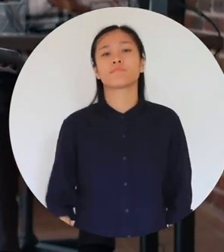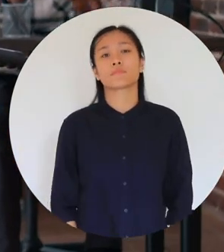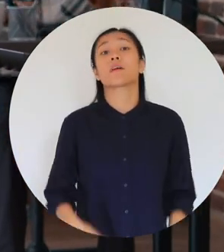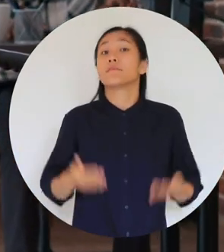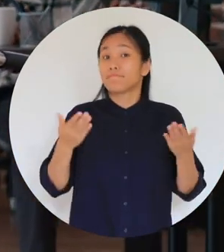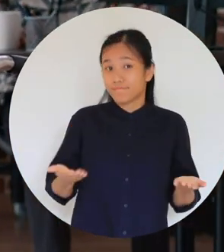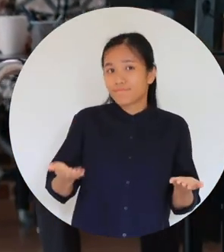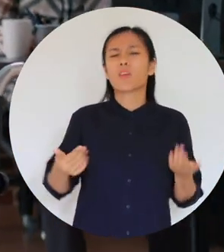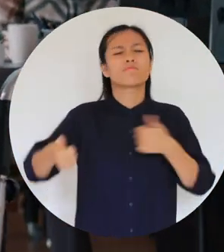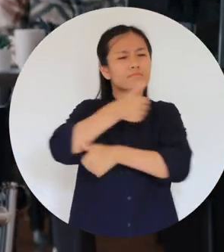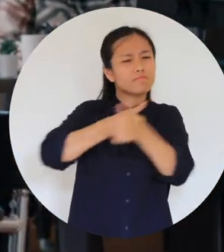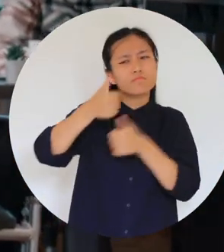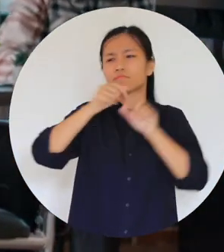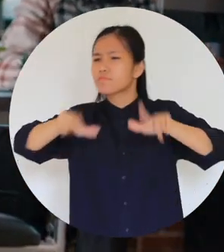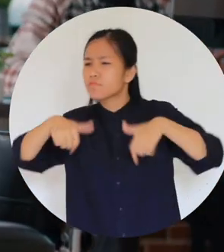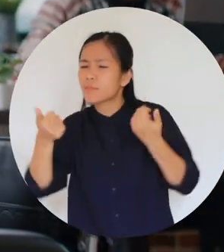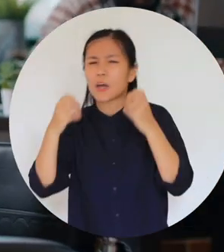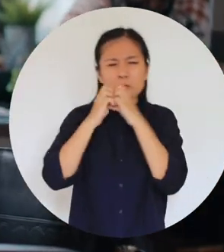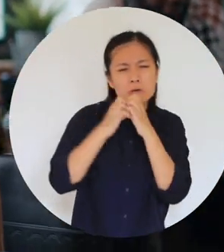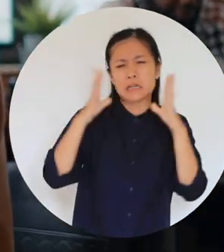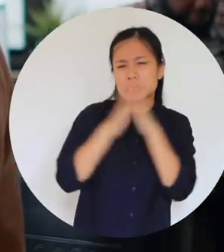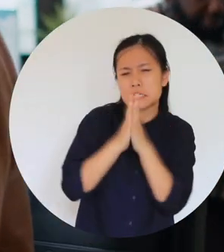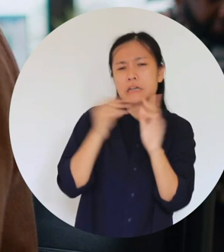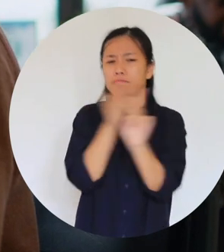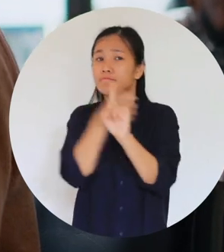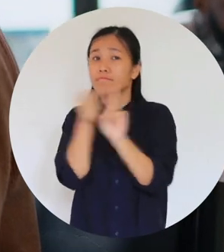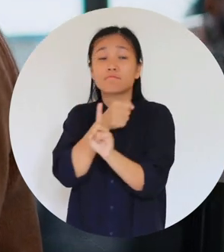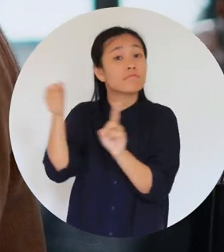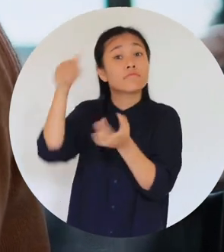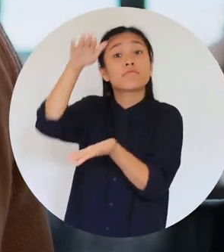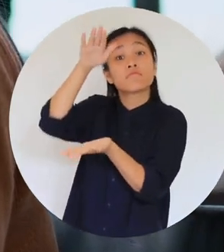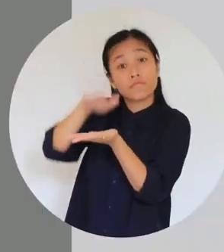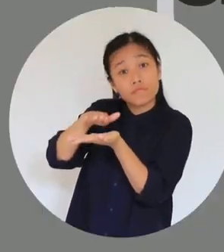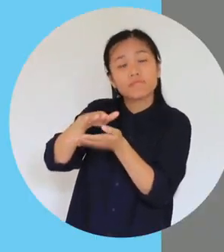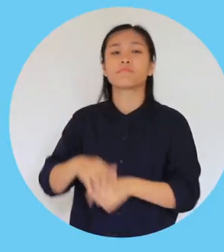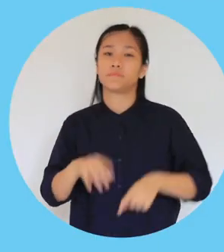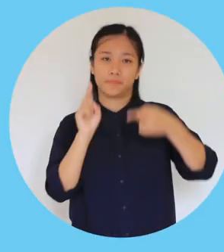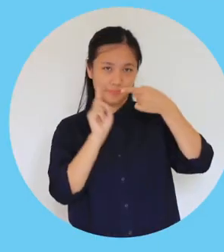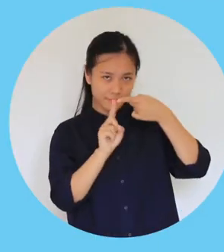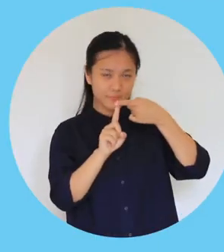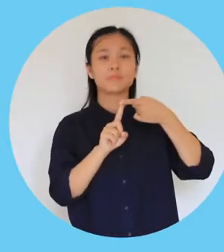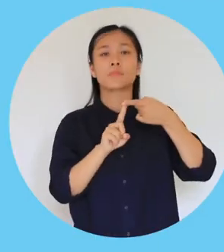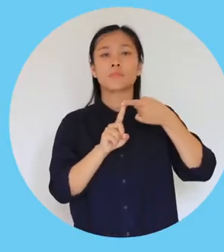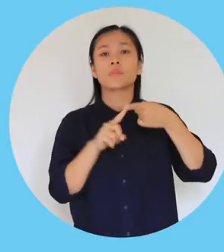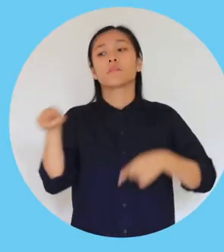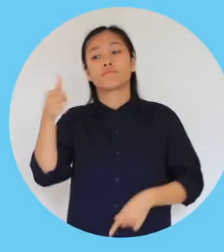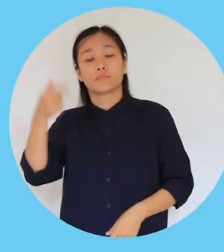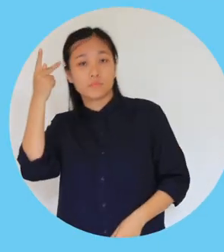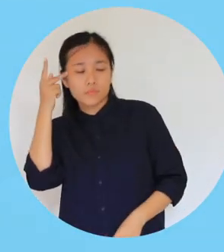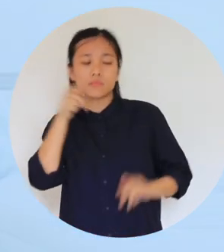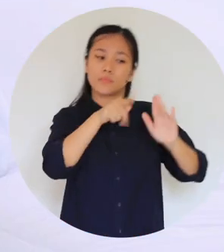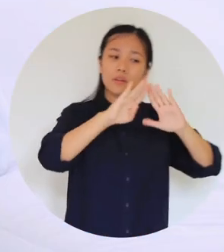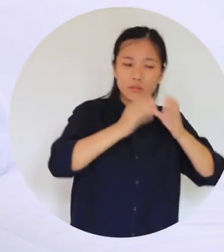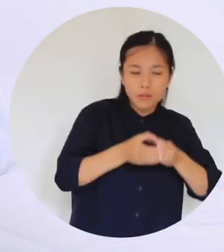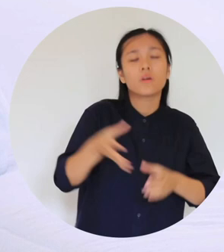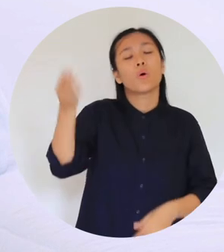tắc trong giao tiếp giúp hạn chế các mâu thuẫn xảy ra và ngăn chặn các hành vi bạo hành. Thứ nhất, người khuyết tật và gia đình nên hiểu rằng khuyết